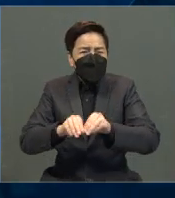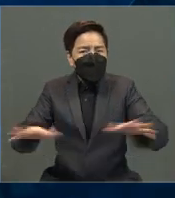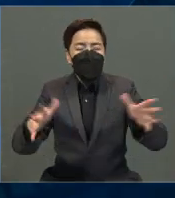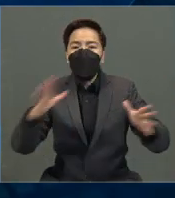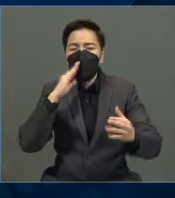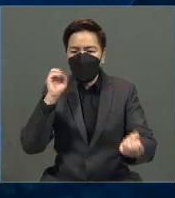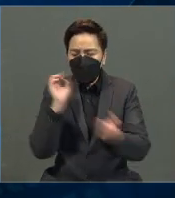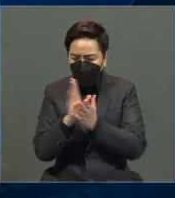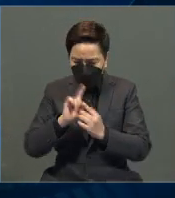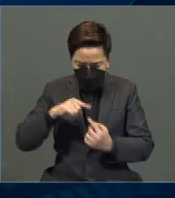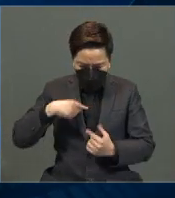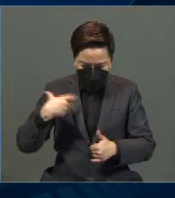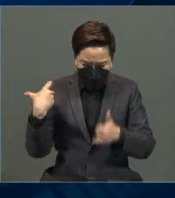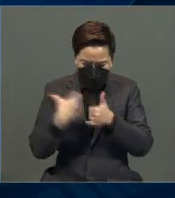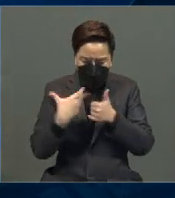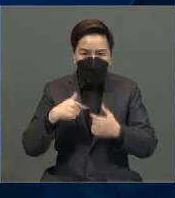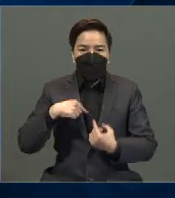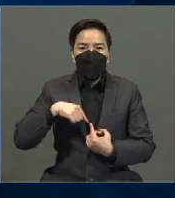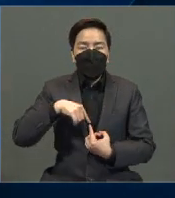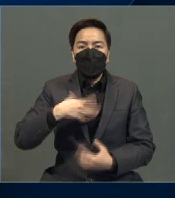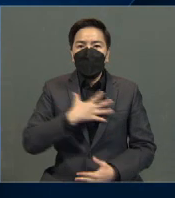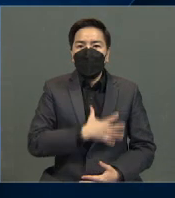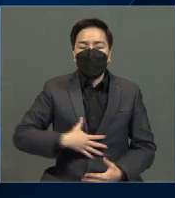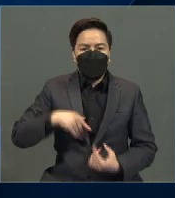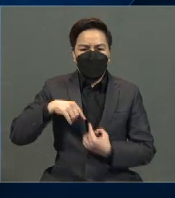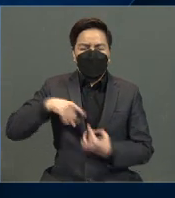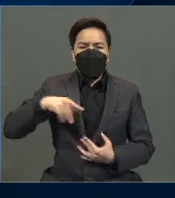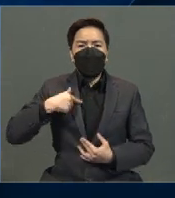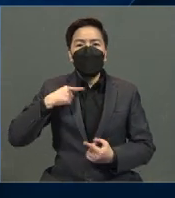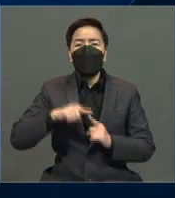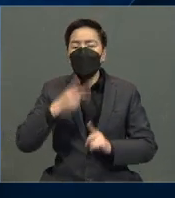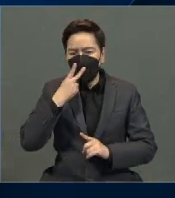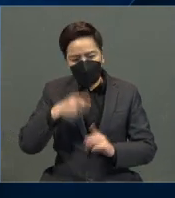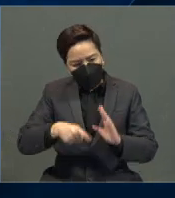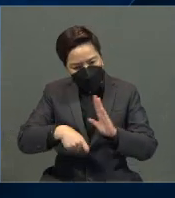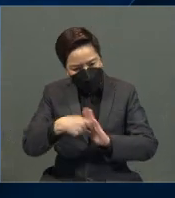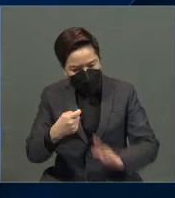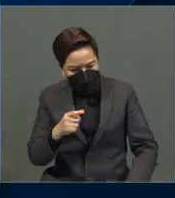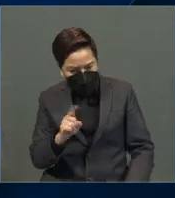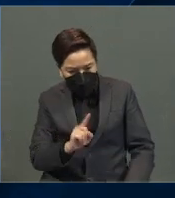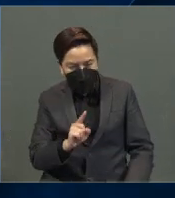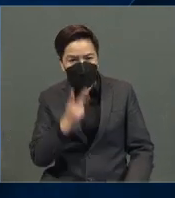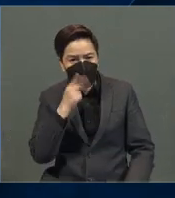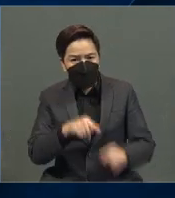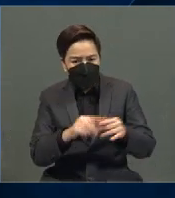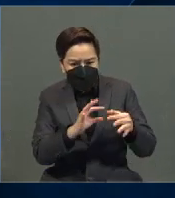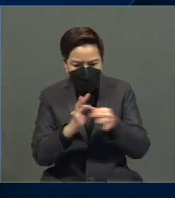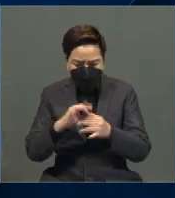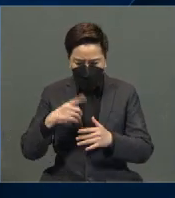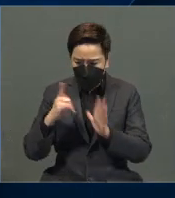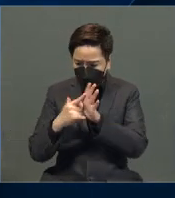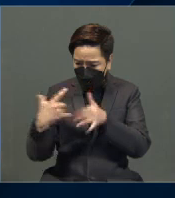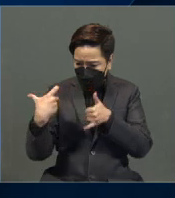ากมีอาการที่เข้าข่ายที่ผู้เชี่ยวชาญจะต้องดูสาเหตุนะครับว่าเป็นอย่างไรนะครับดูมีความเชื่อมโยงนะ